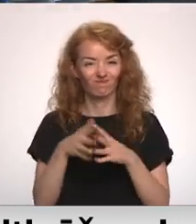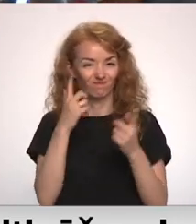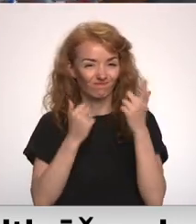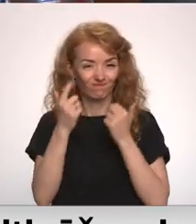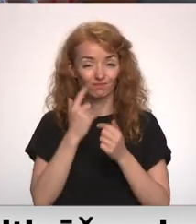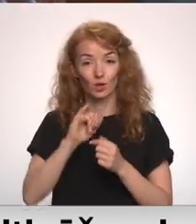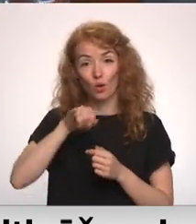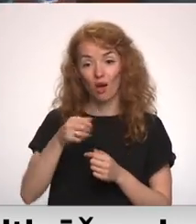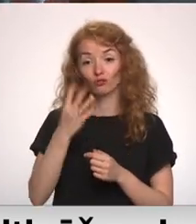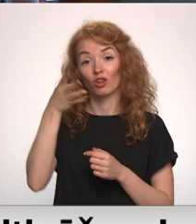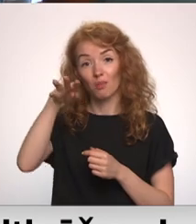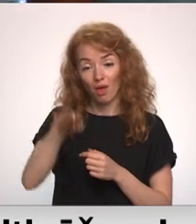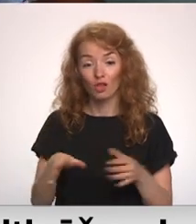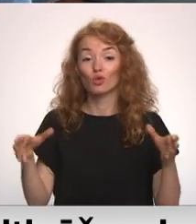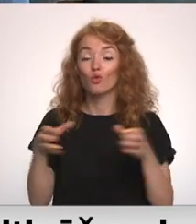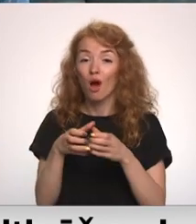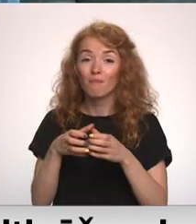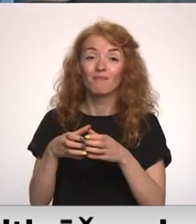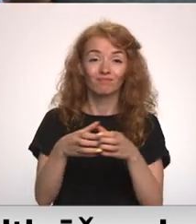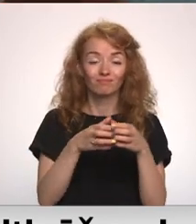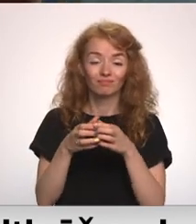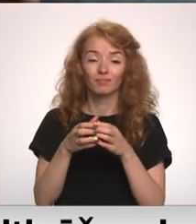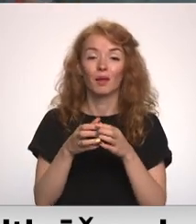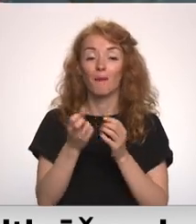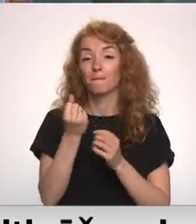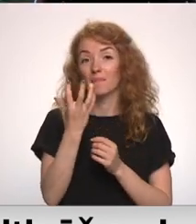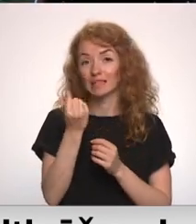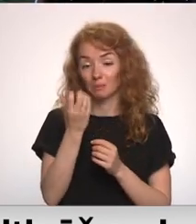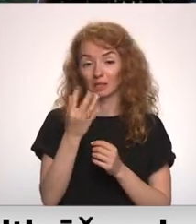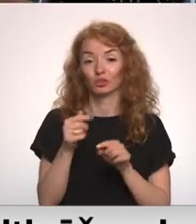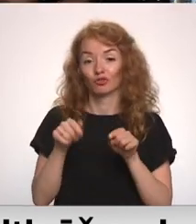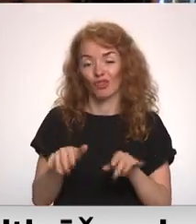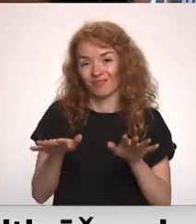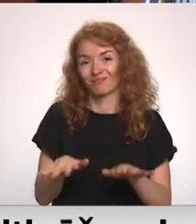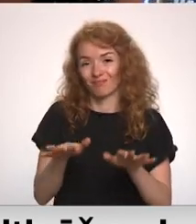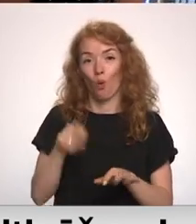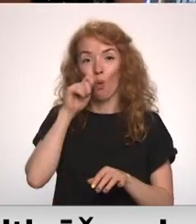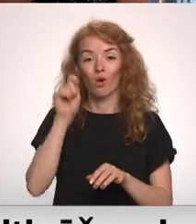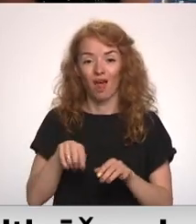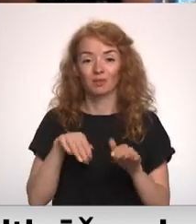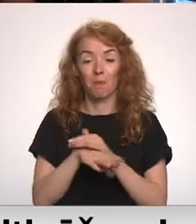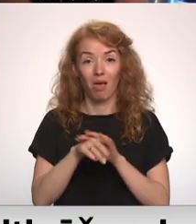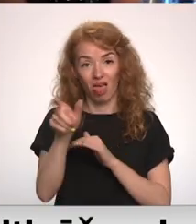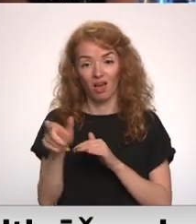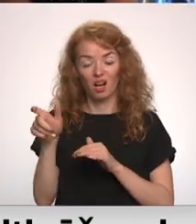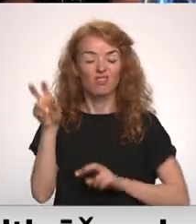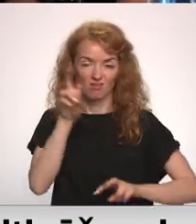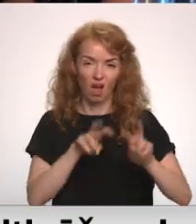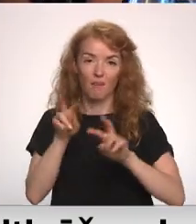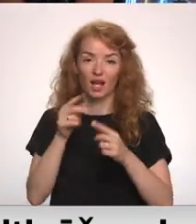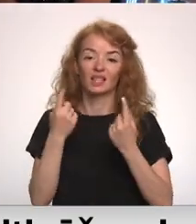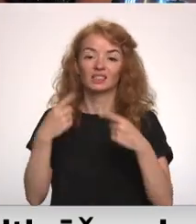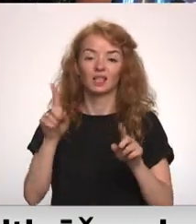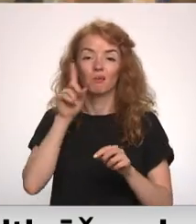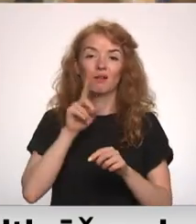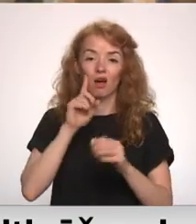pēc teju 4 mēnešu kopā būšanas vairāk nekā 15 šeit izmitinātajiem Ukrainas kara bēgļiem ir jāmeklē citas